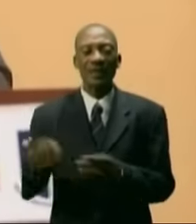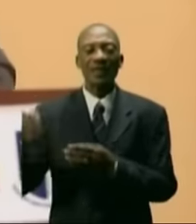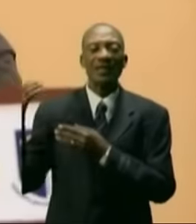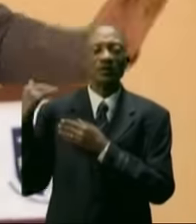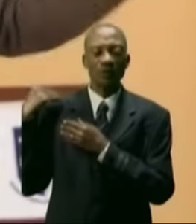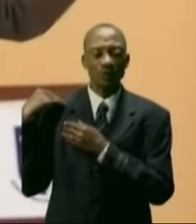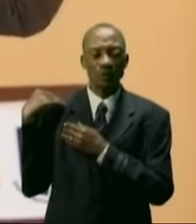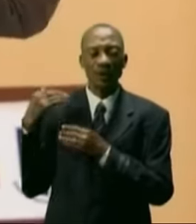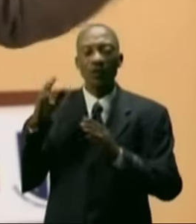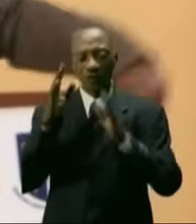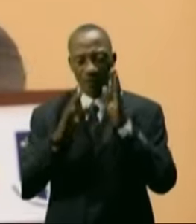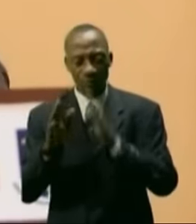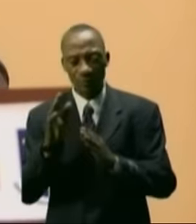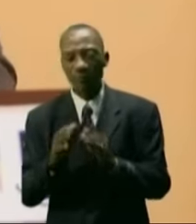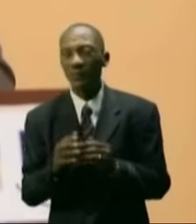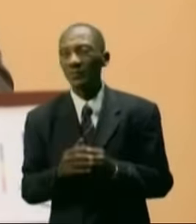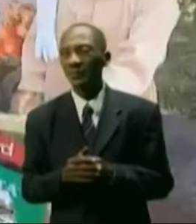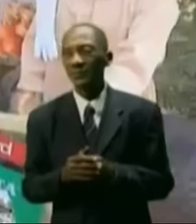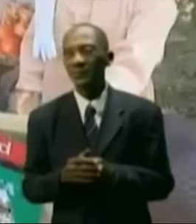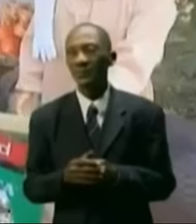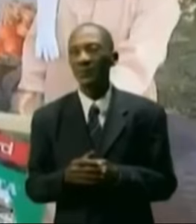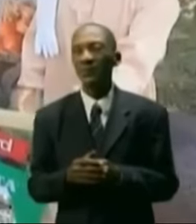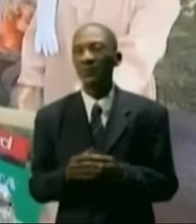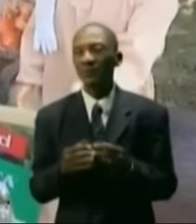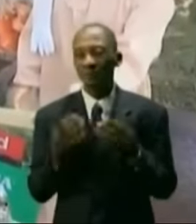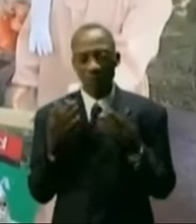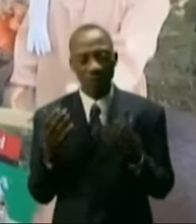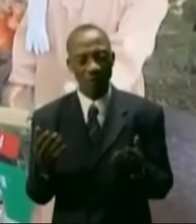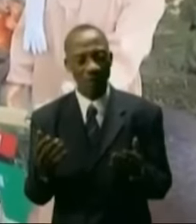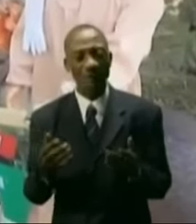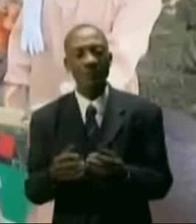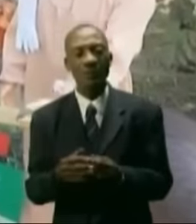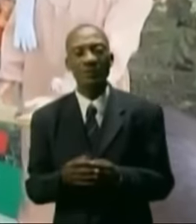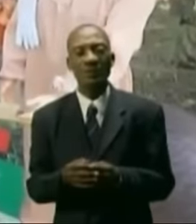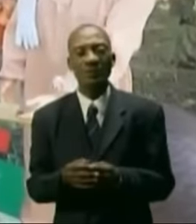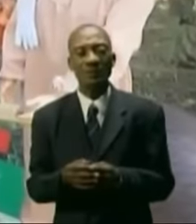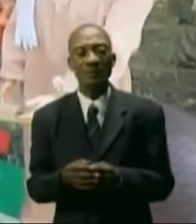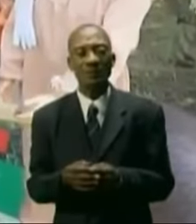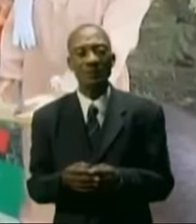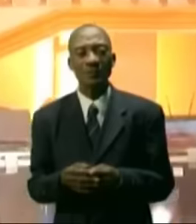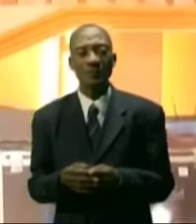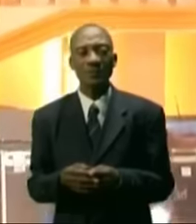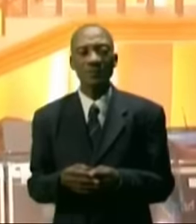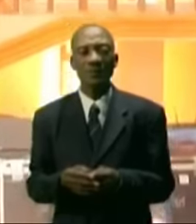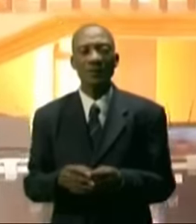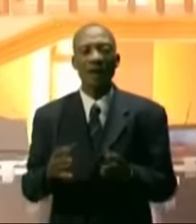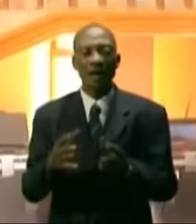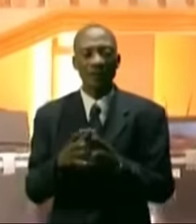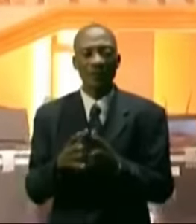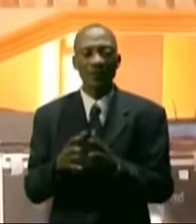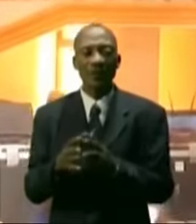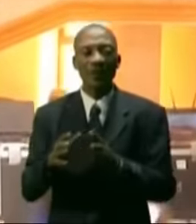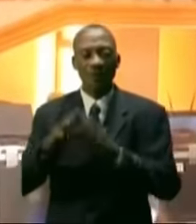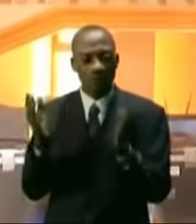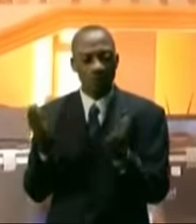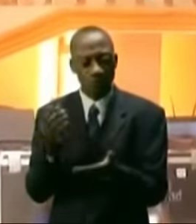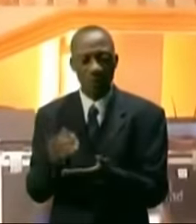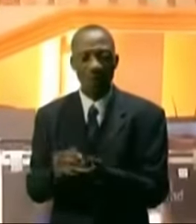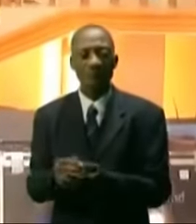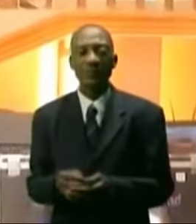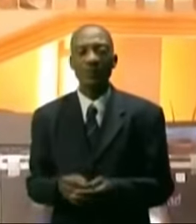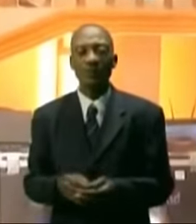abouti à des solutions durables pour une agriculture plus performante en RDC. Il a été suggéré au gouvernement de porter des budgets alloués